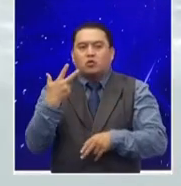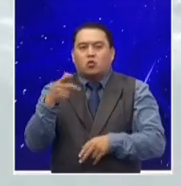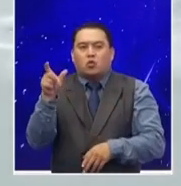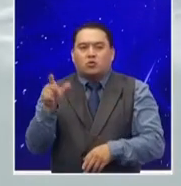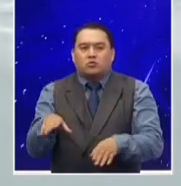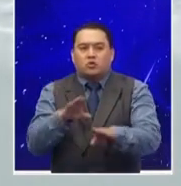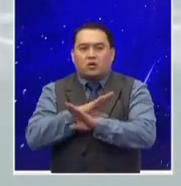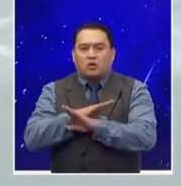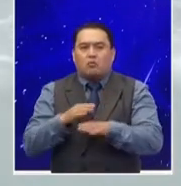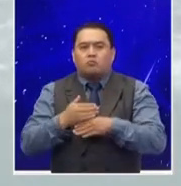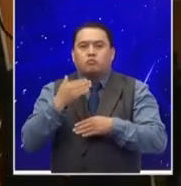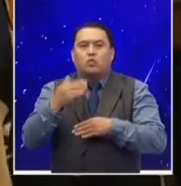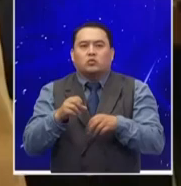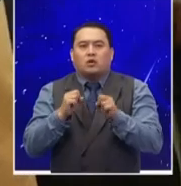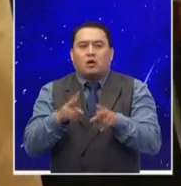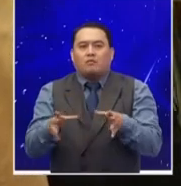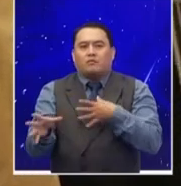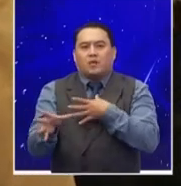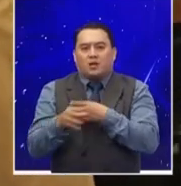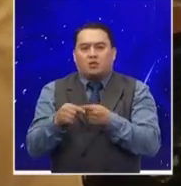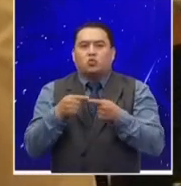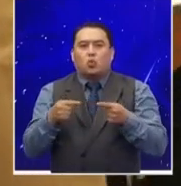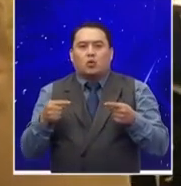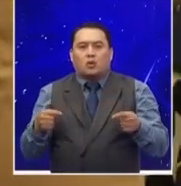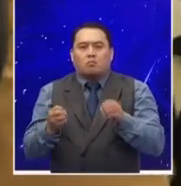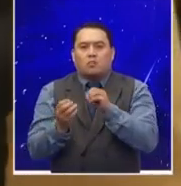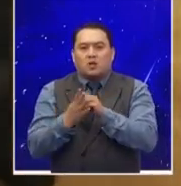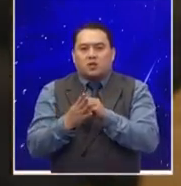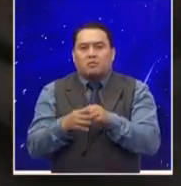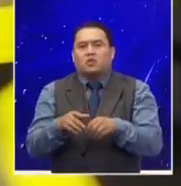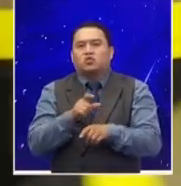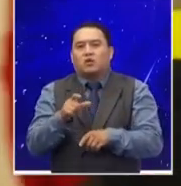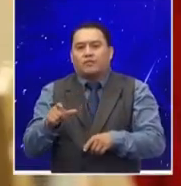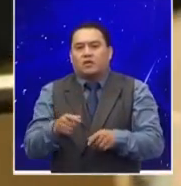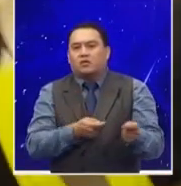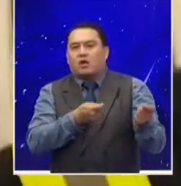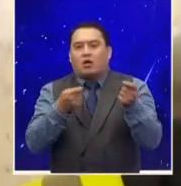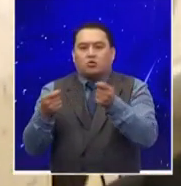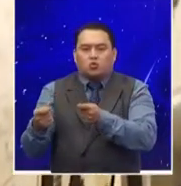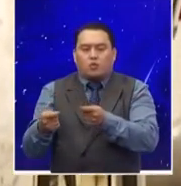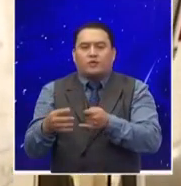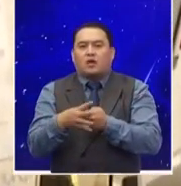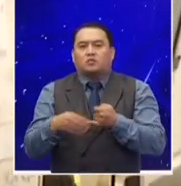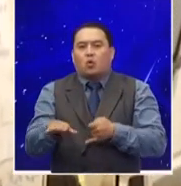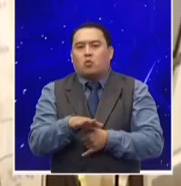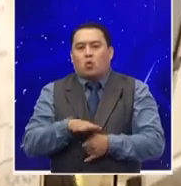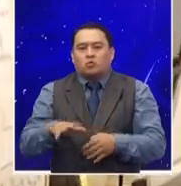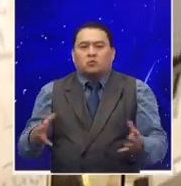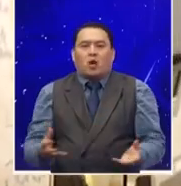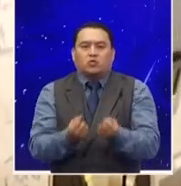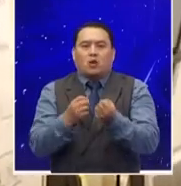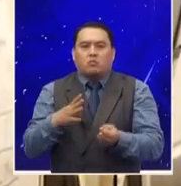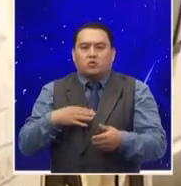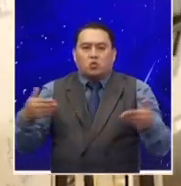других скончались уже после того, как вместе с другими 15 мигрантами их доставили на берег. У многих из спасенных